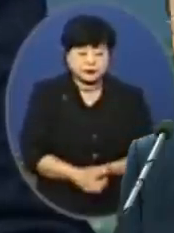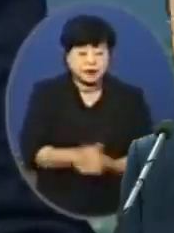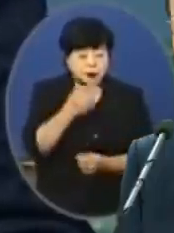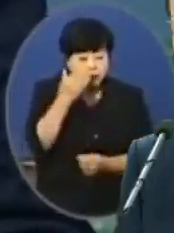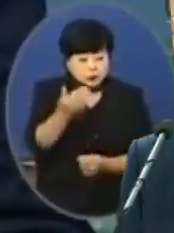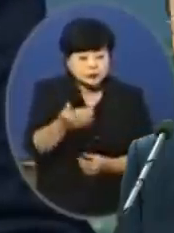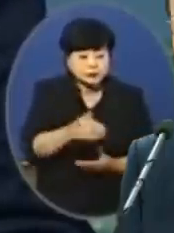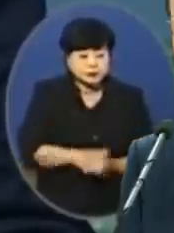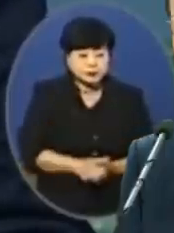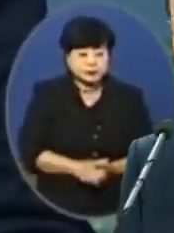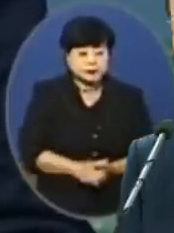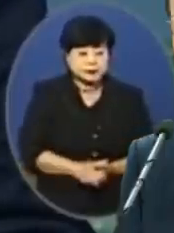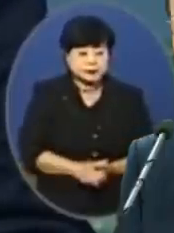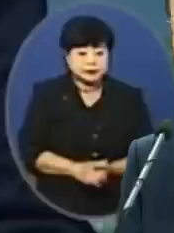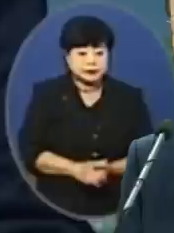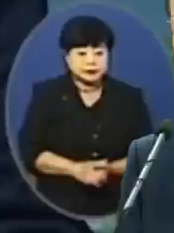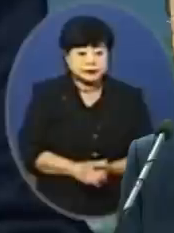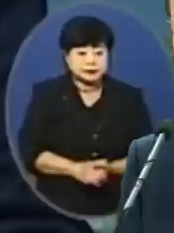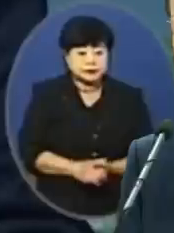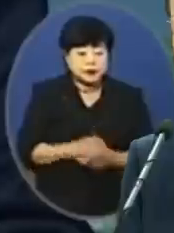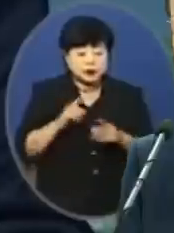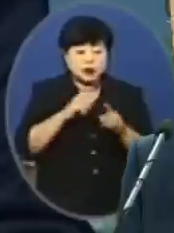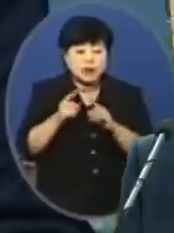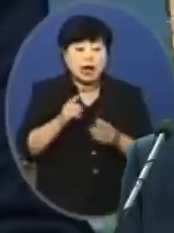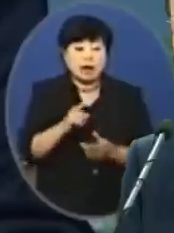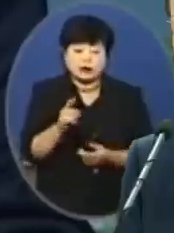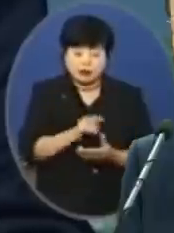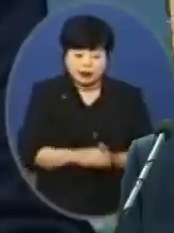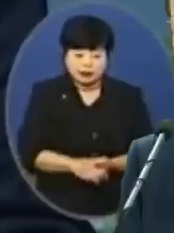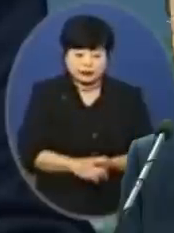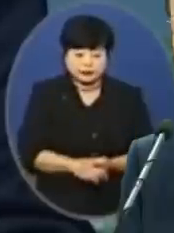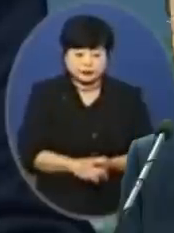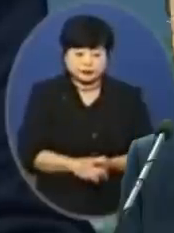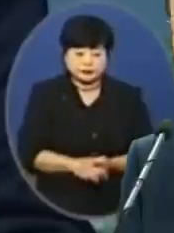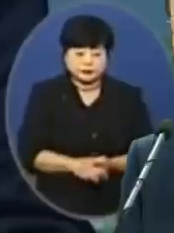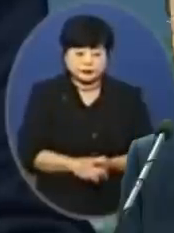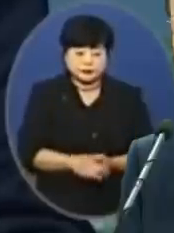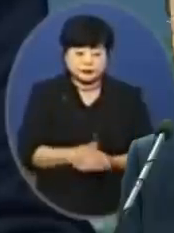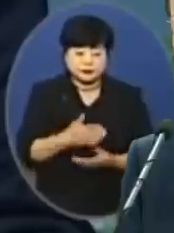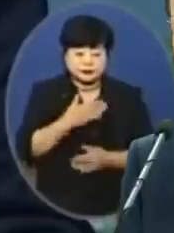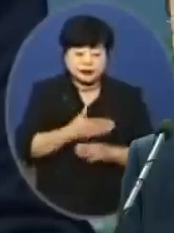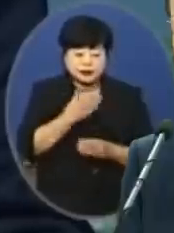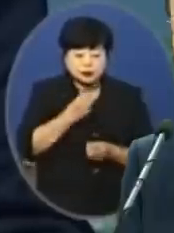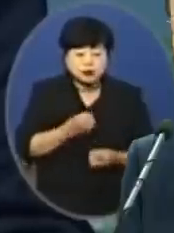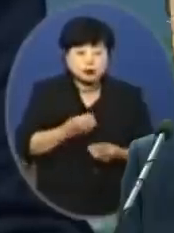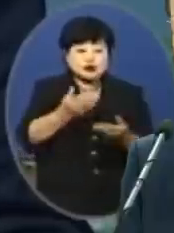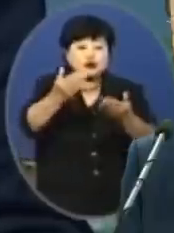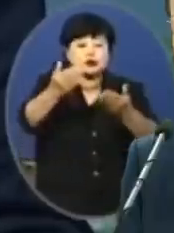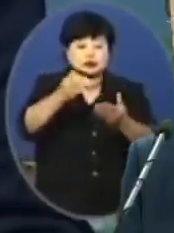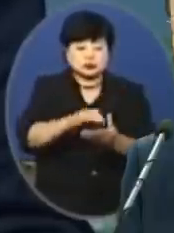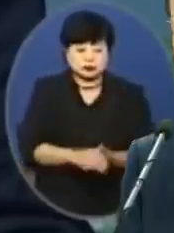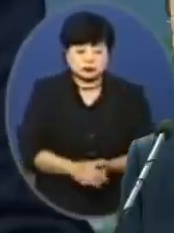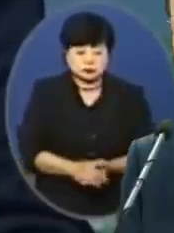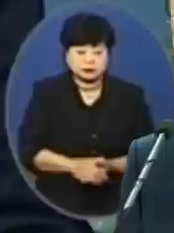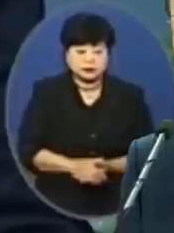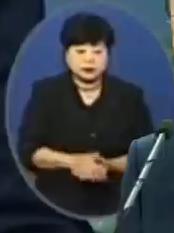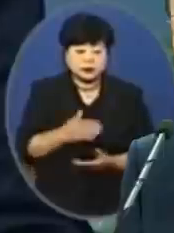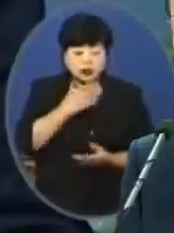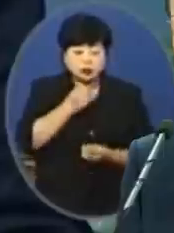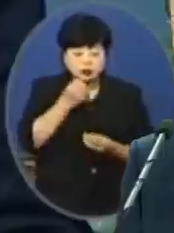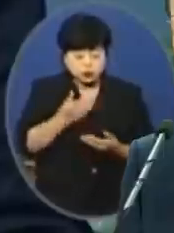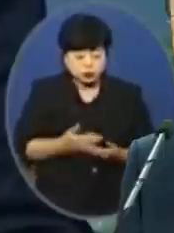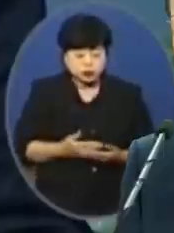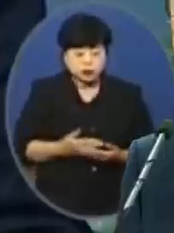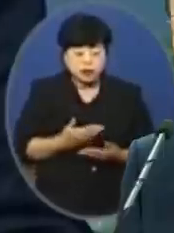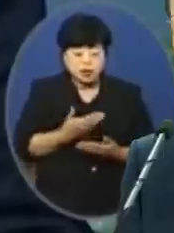여러분 보통 말하는 거 있지 않아요? 남을 축복하는 말도 덤으로 내게 축복을 가져오고